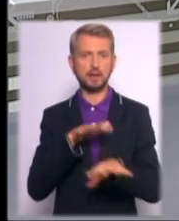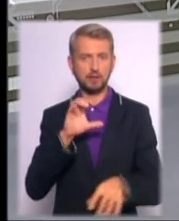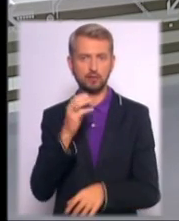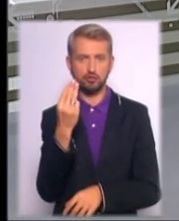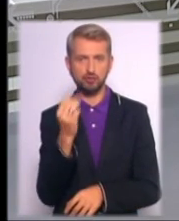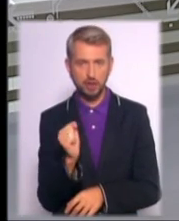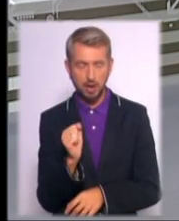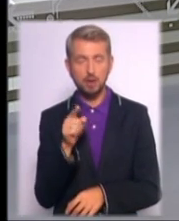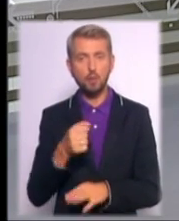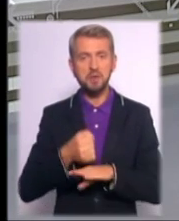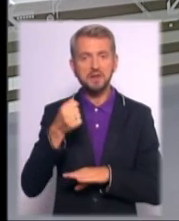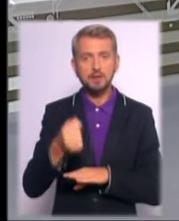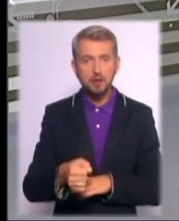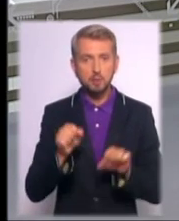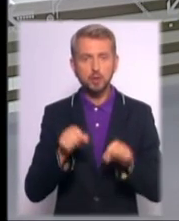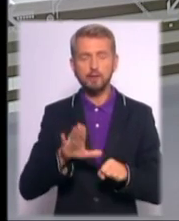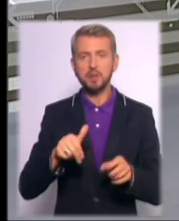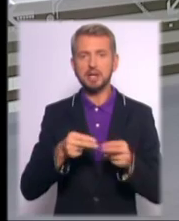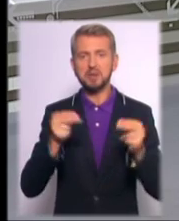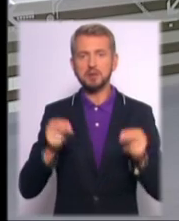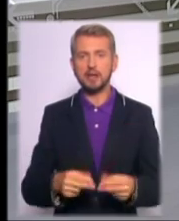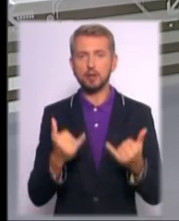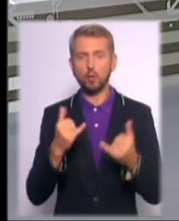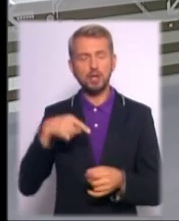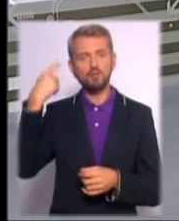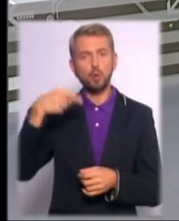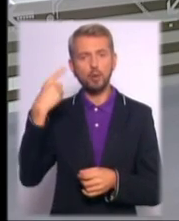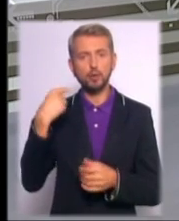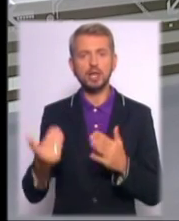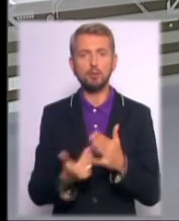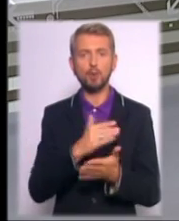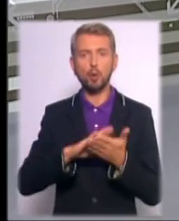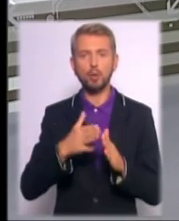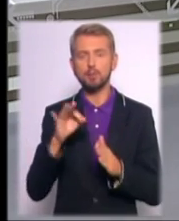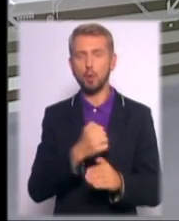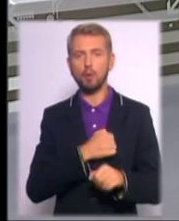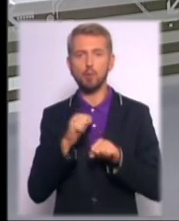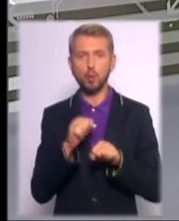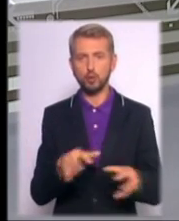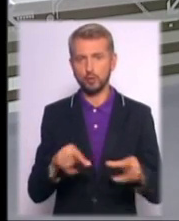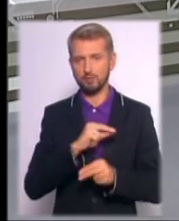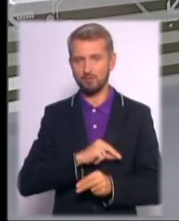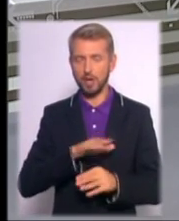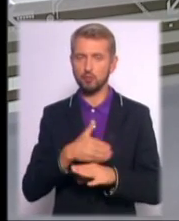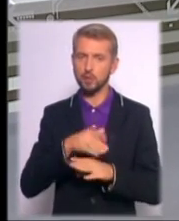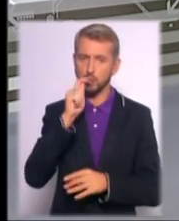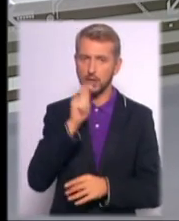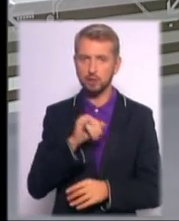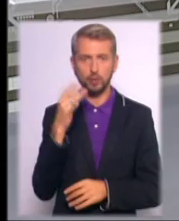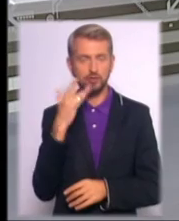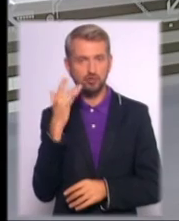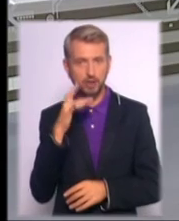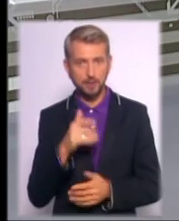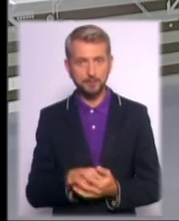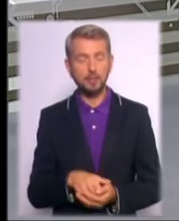Джона Авізаїда стало можливим після підписання сьогодні у Лондоні нової угоди про оборонну співпрацю між Україною та США. Джон